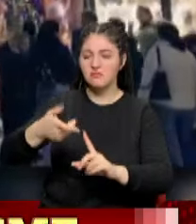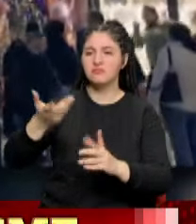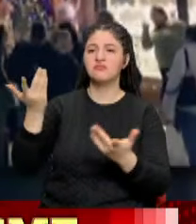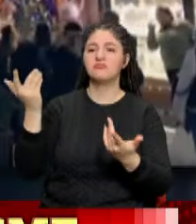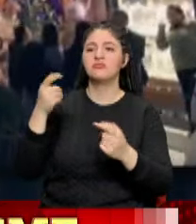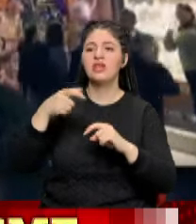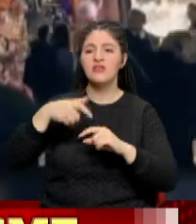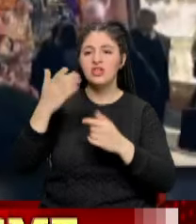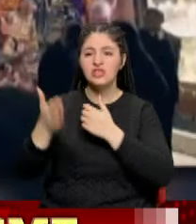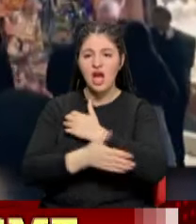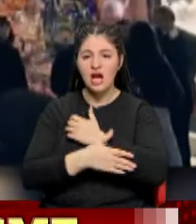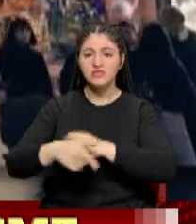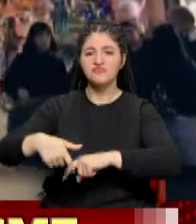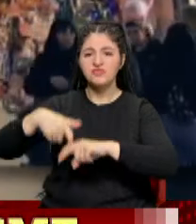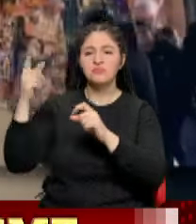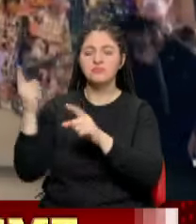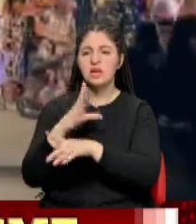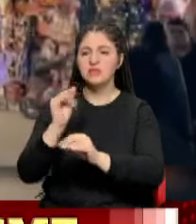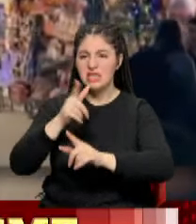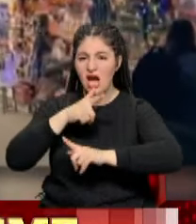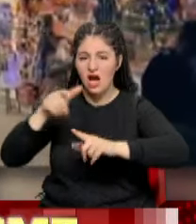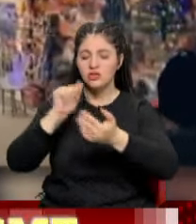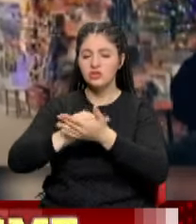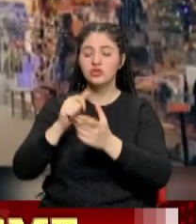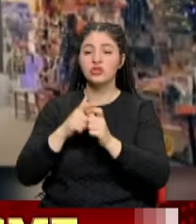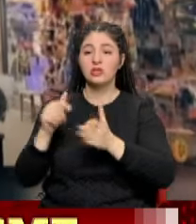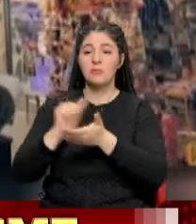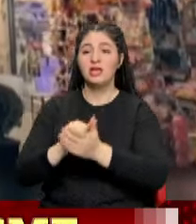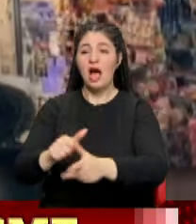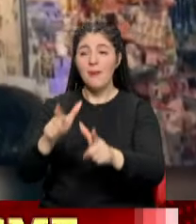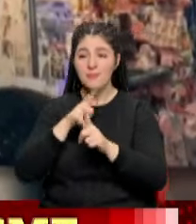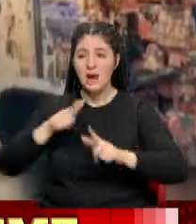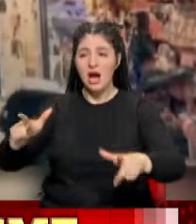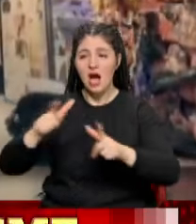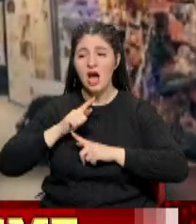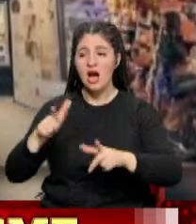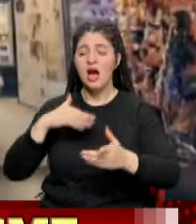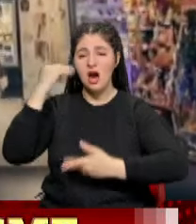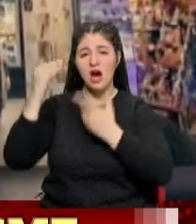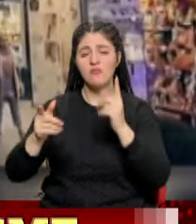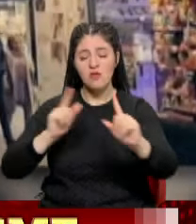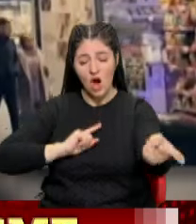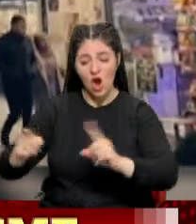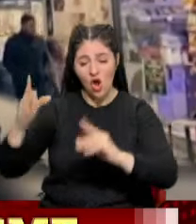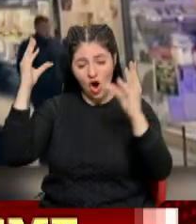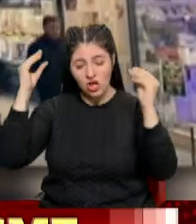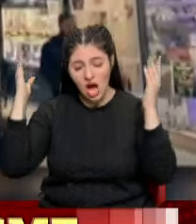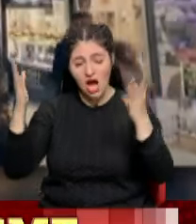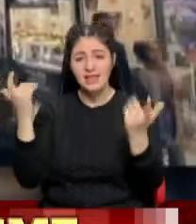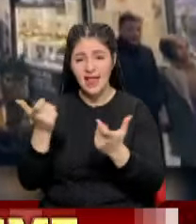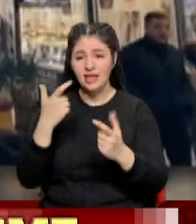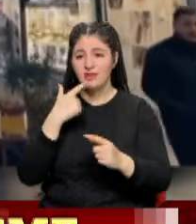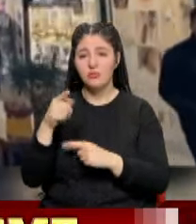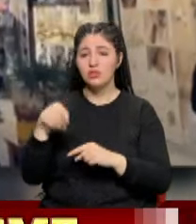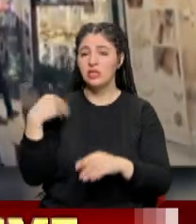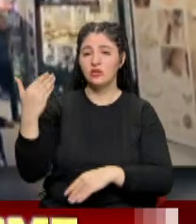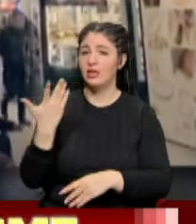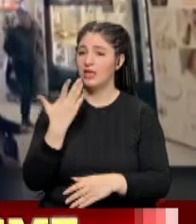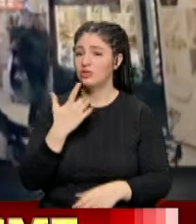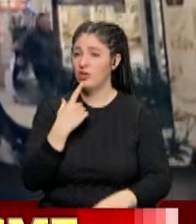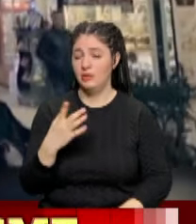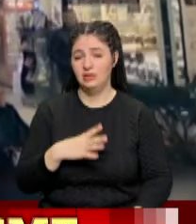vinçte, gelmeyen yardımlarda sesini yükselten, sosyal medya üzerinden bağıran anlatmaya çalışan Gökhan Zan bu saatten sonra neyi